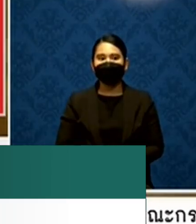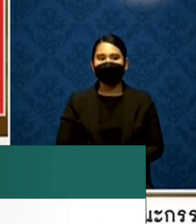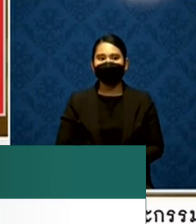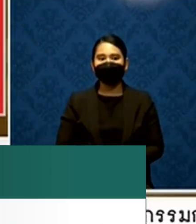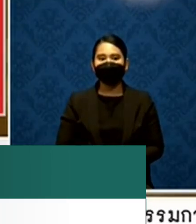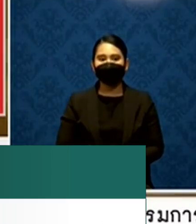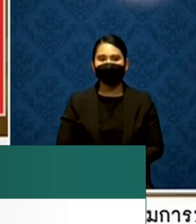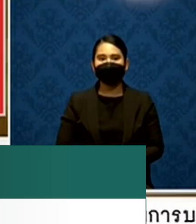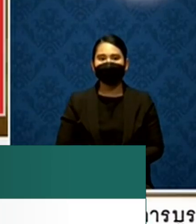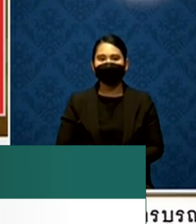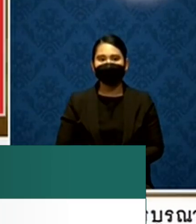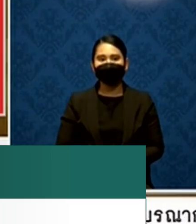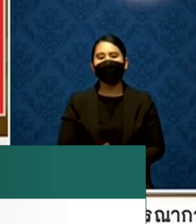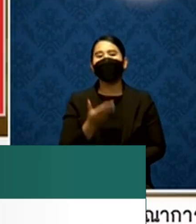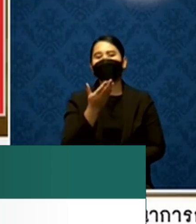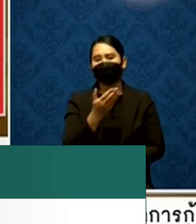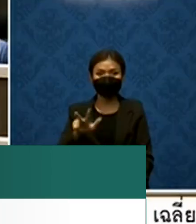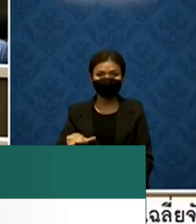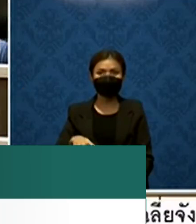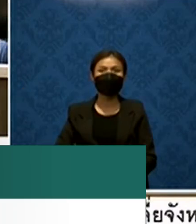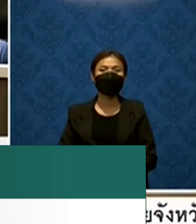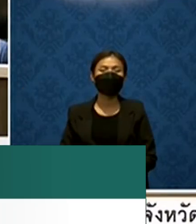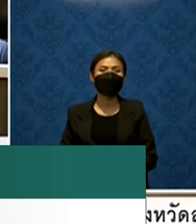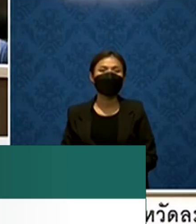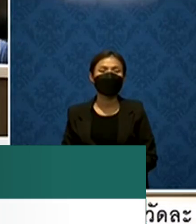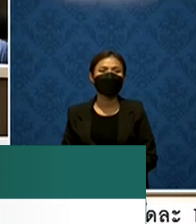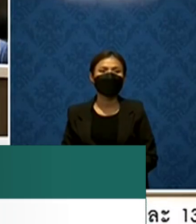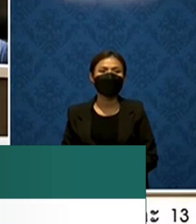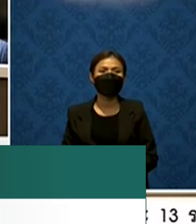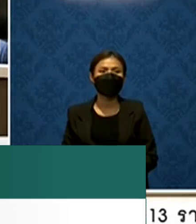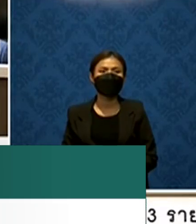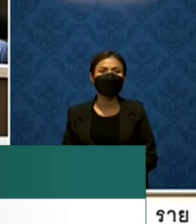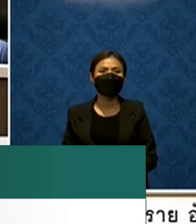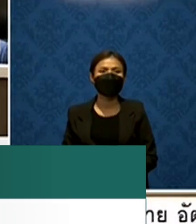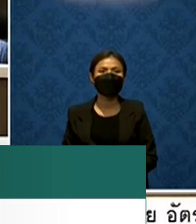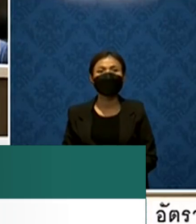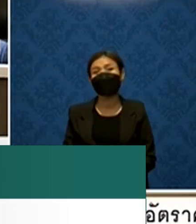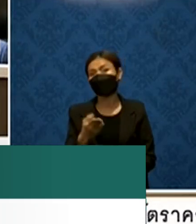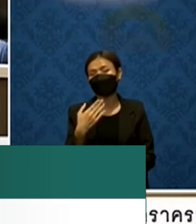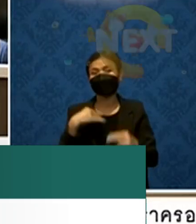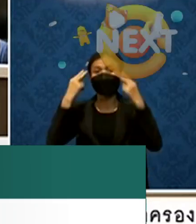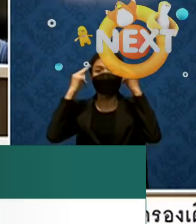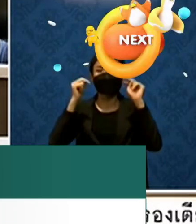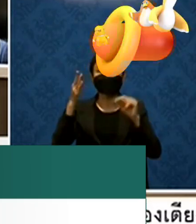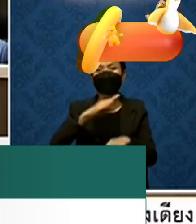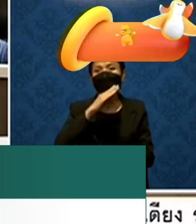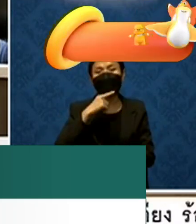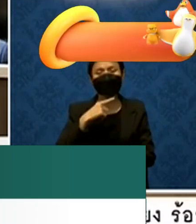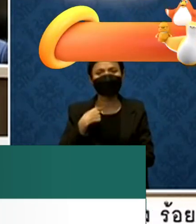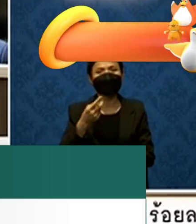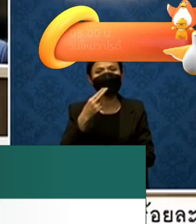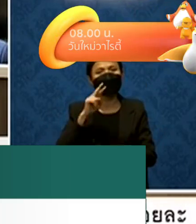านะประธานคณะกรรมการที่ราชพัสดุนะครับก็ปรากฏว่า ทางกระทรวง